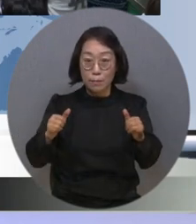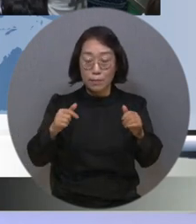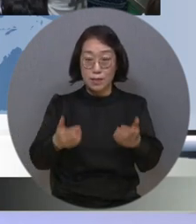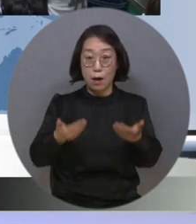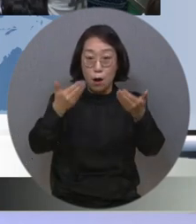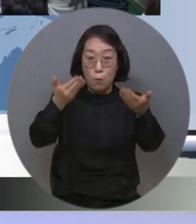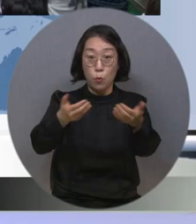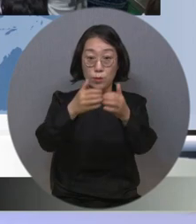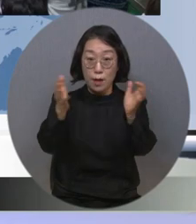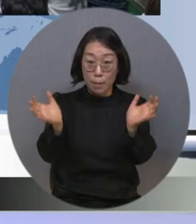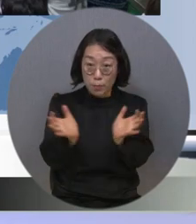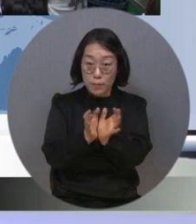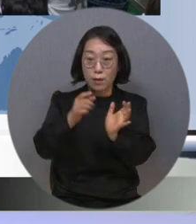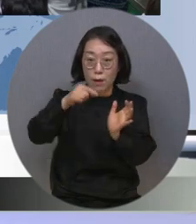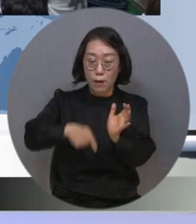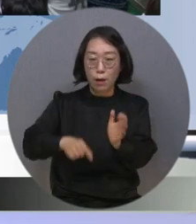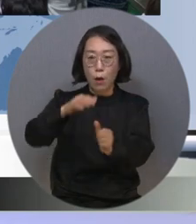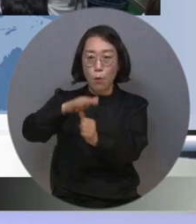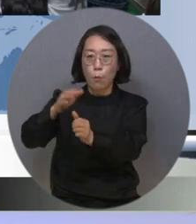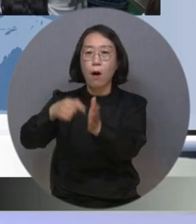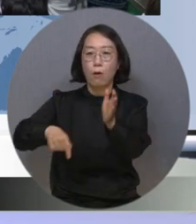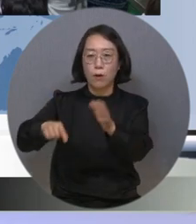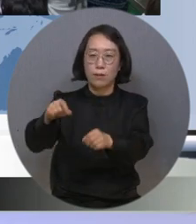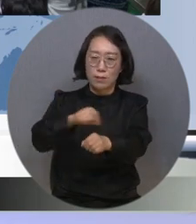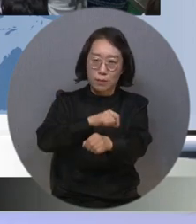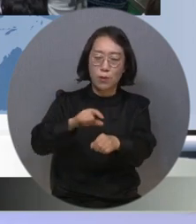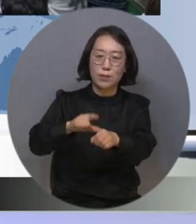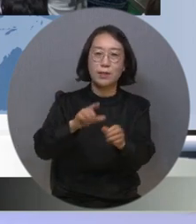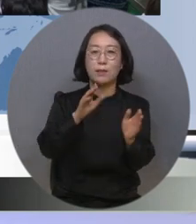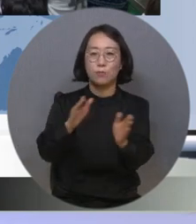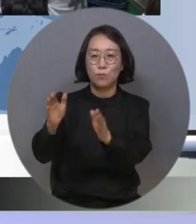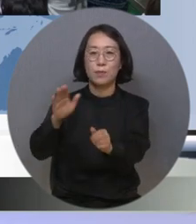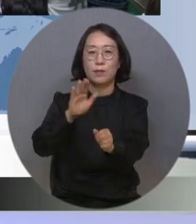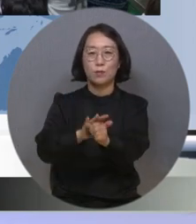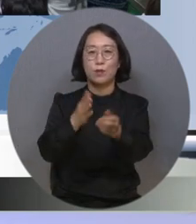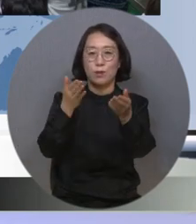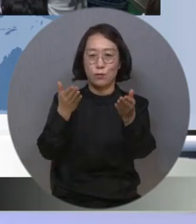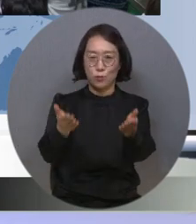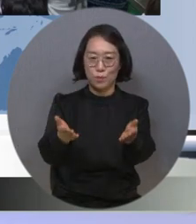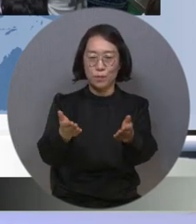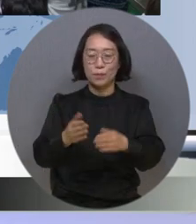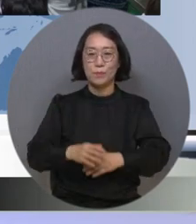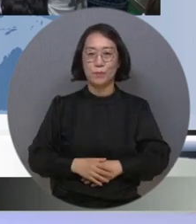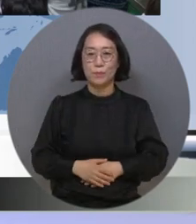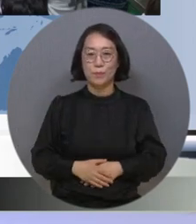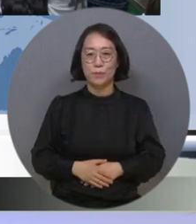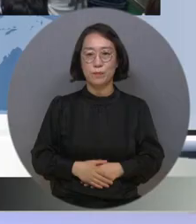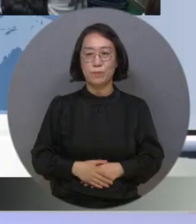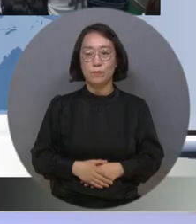봉사단체, 명지회가 아이들을 위한 특별한 시간을 마련한 건데요. 정운성 기자가 전합니다.